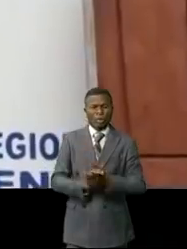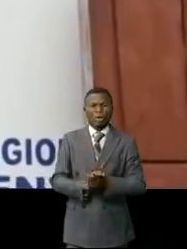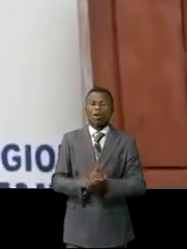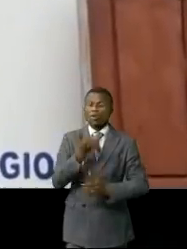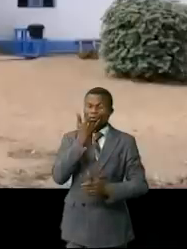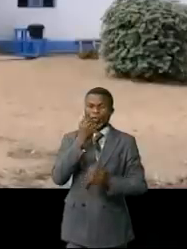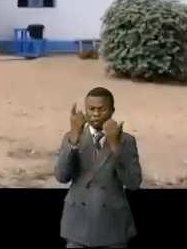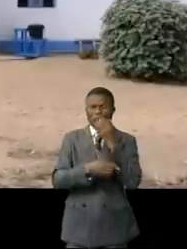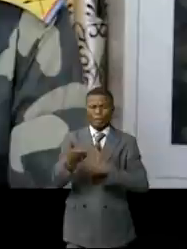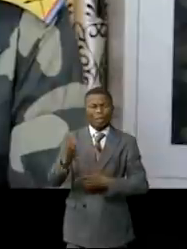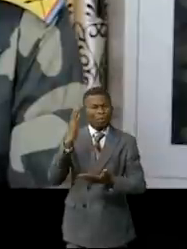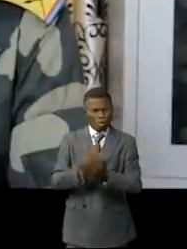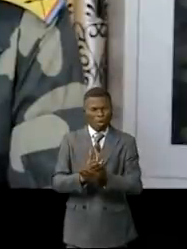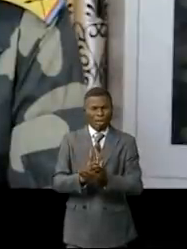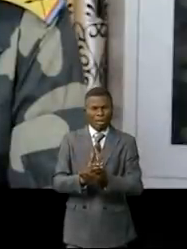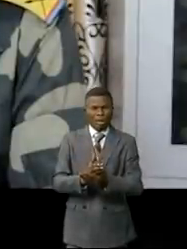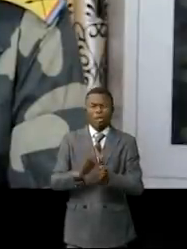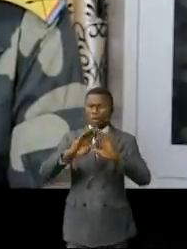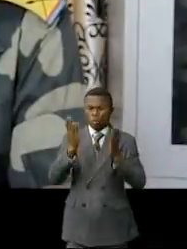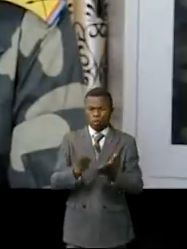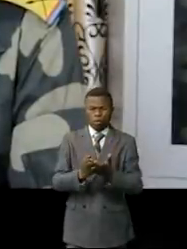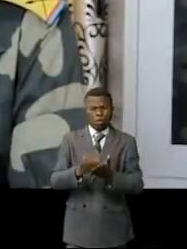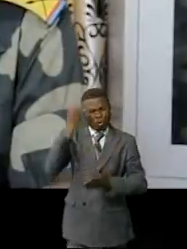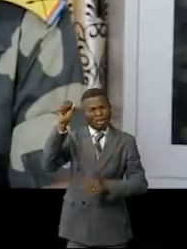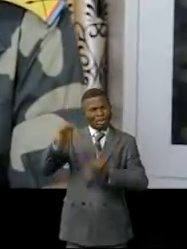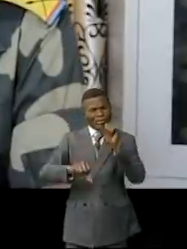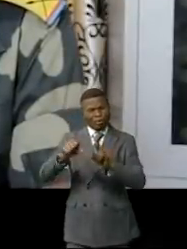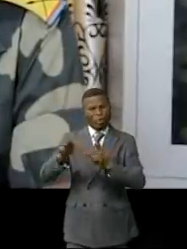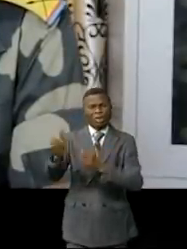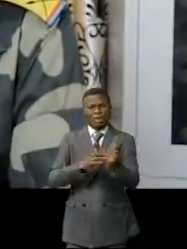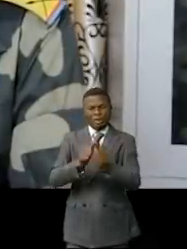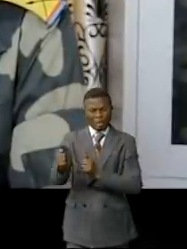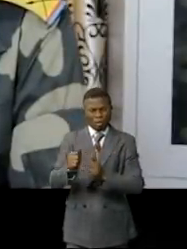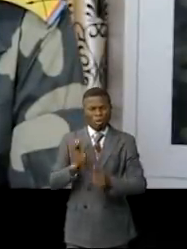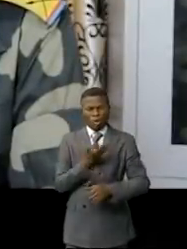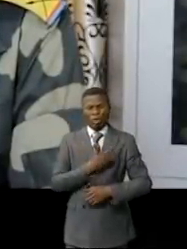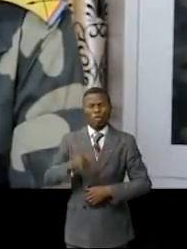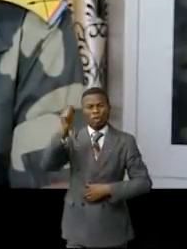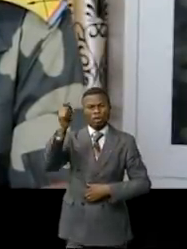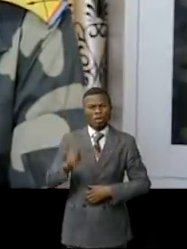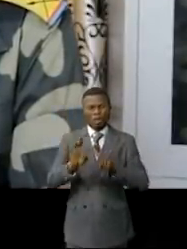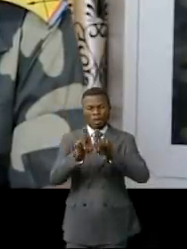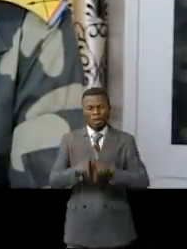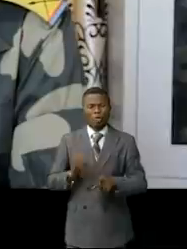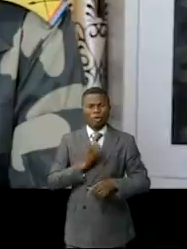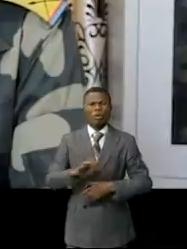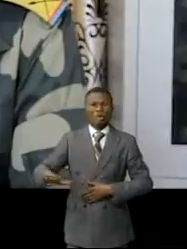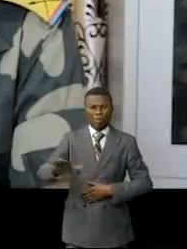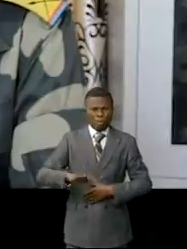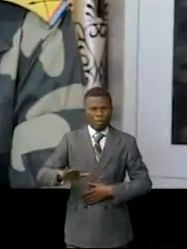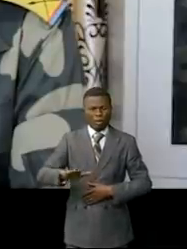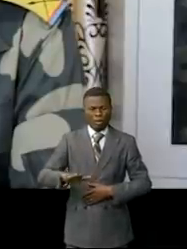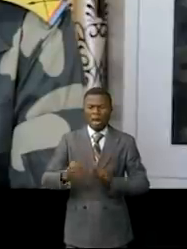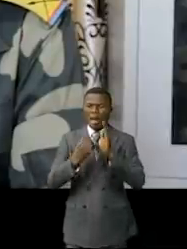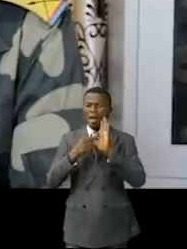actes. Et pour mettre fin à toutes ces pratiques d'antivaleurs qui ternissent l'image de notre armée et dénotent le manque du